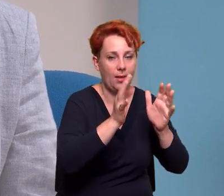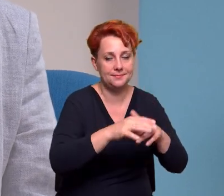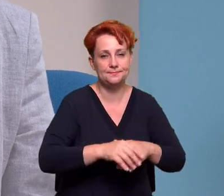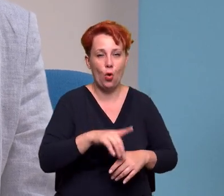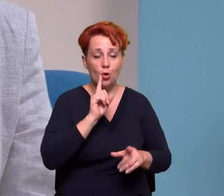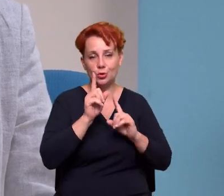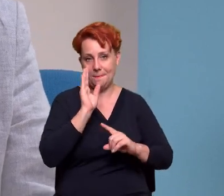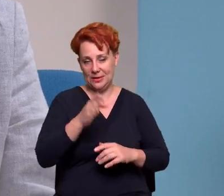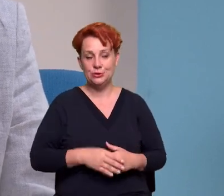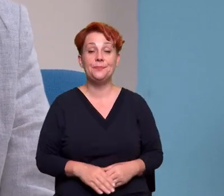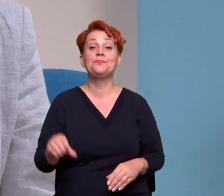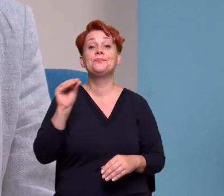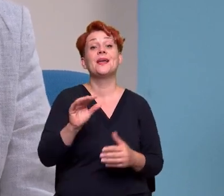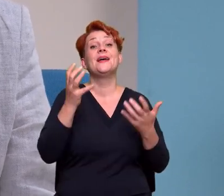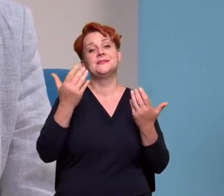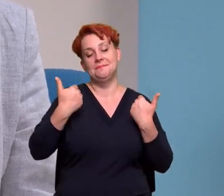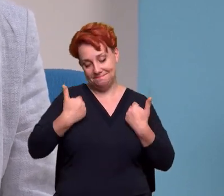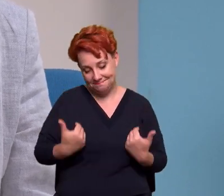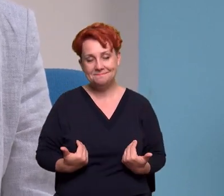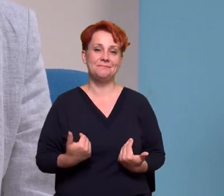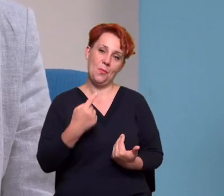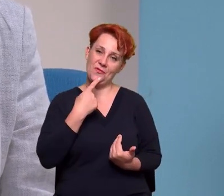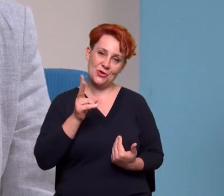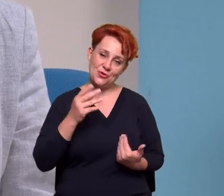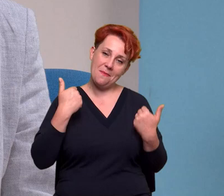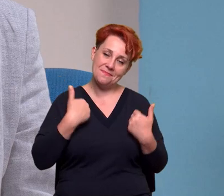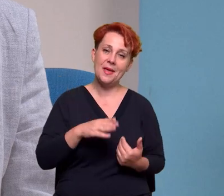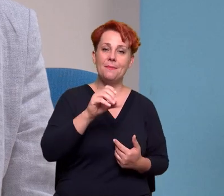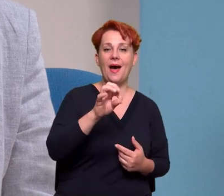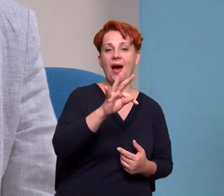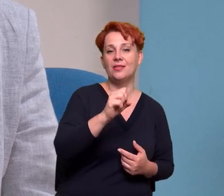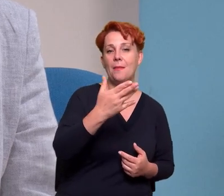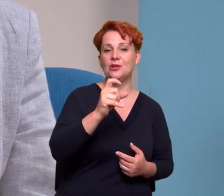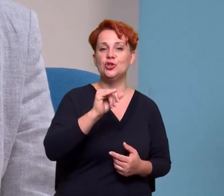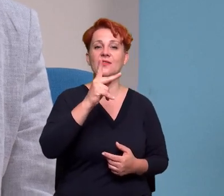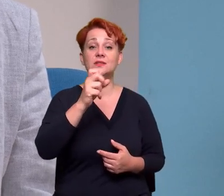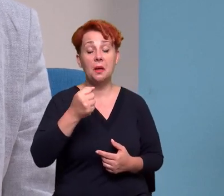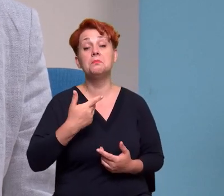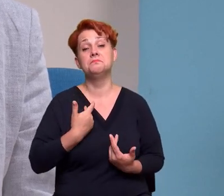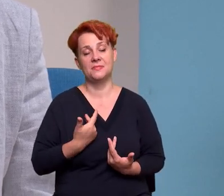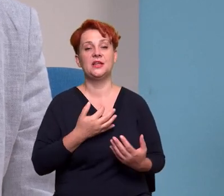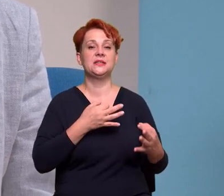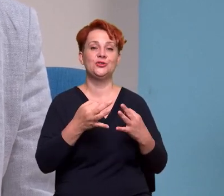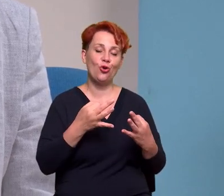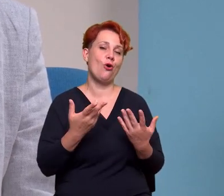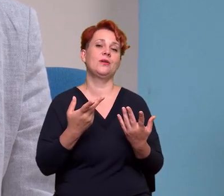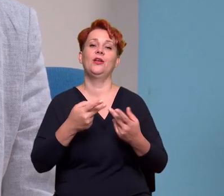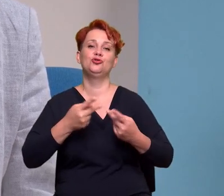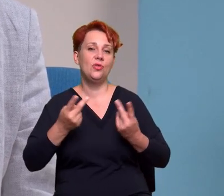jeszcze przedstawić siebie. Ja nazywam się Beata Maciejewska, jestem historyczką,